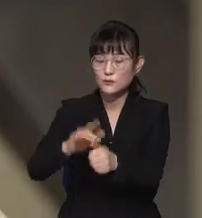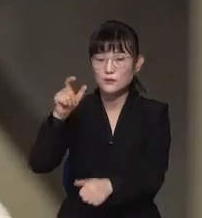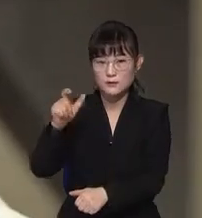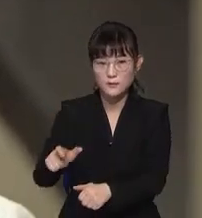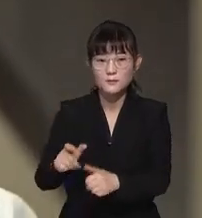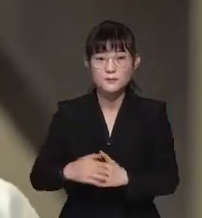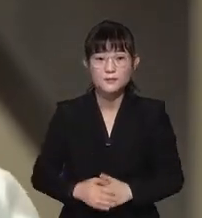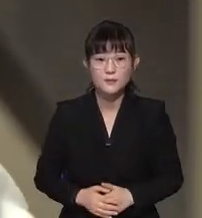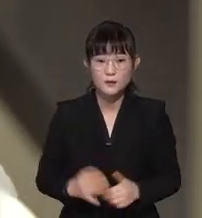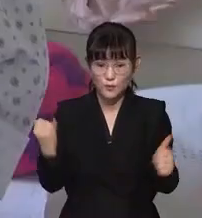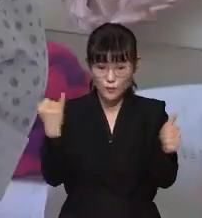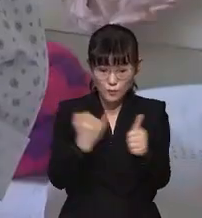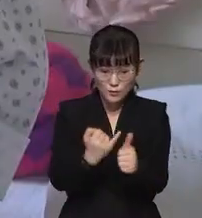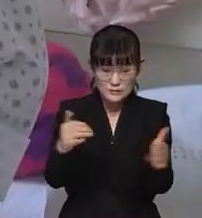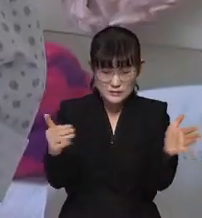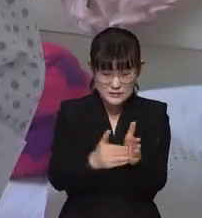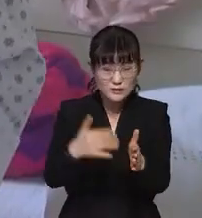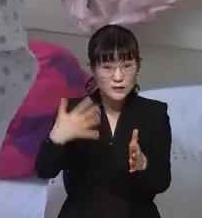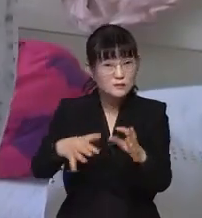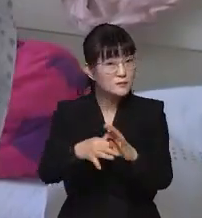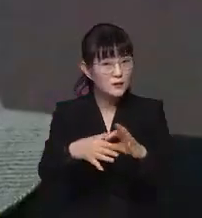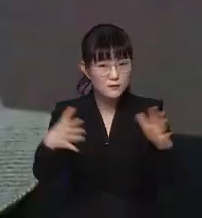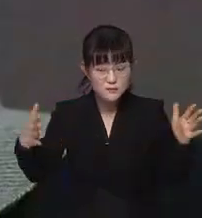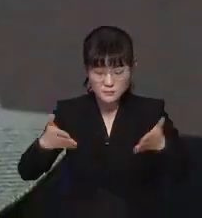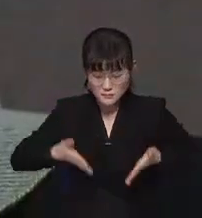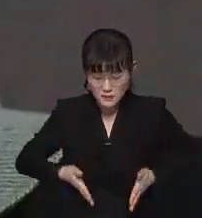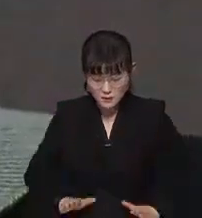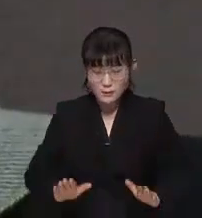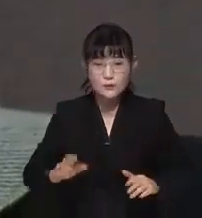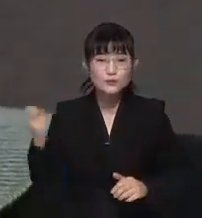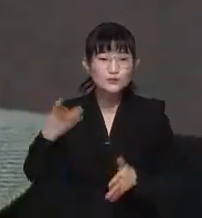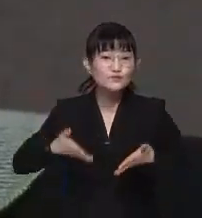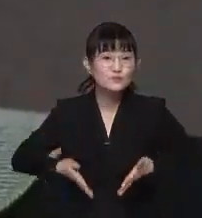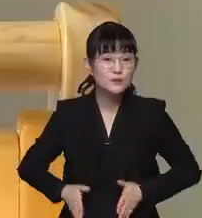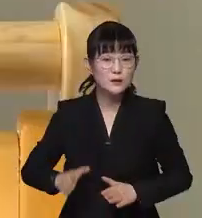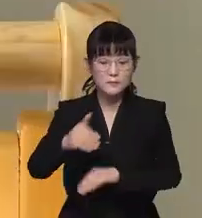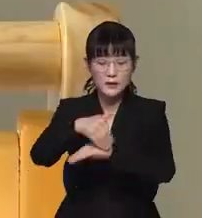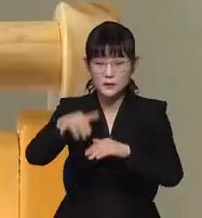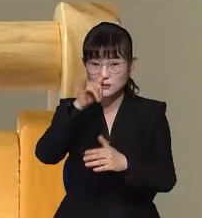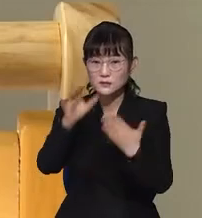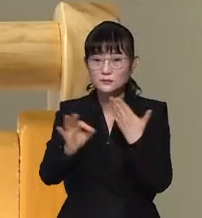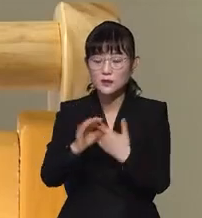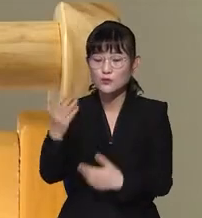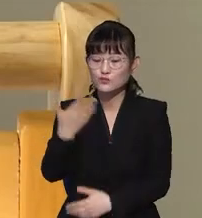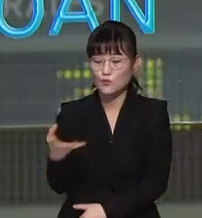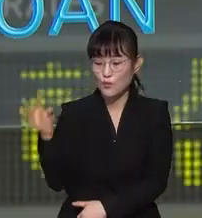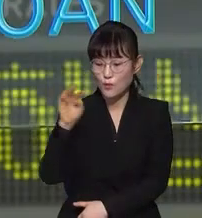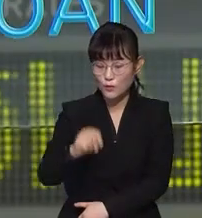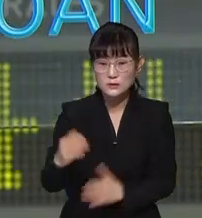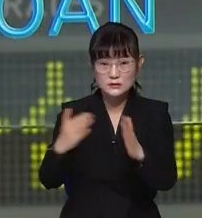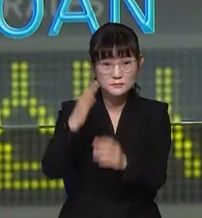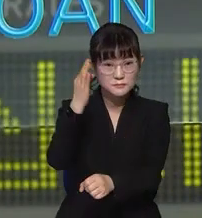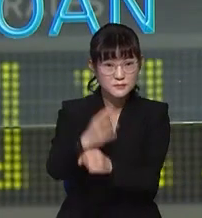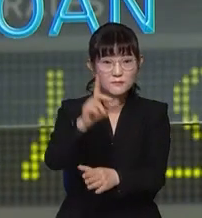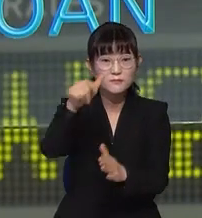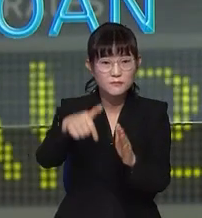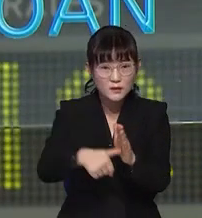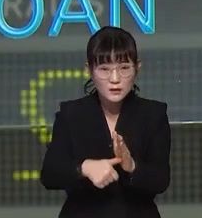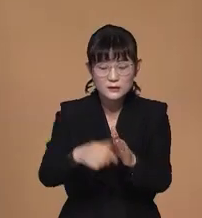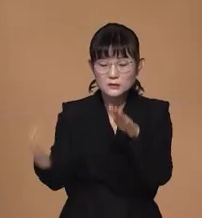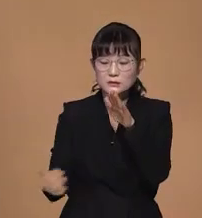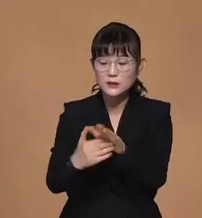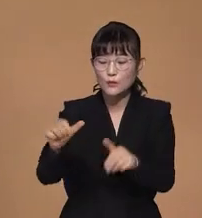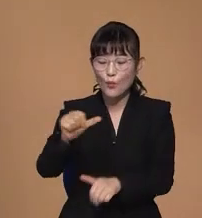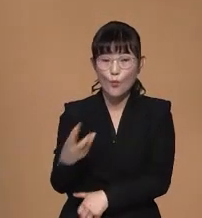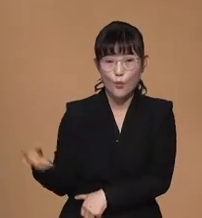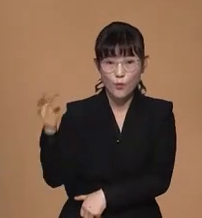결혼 여부와 관계없이 출산을 하거나 출산 예정인 경우 9억 원 이하의 주택 구입시 최대 5억 원까지